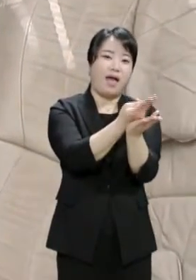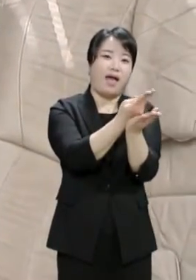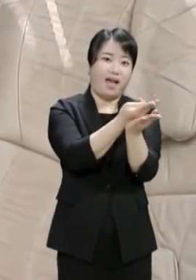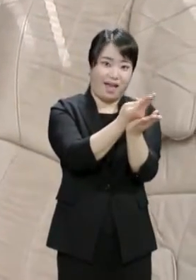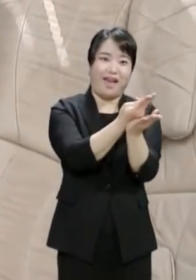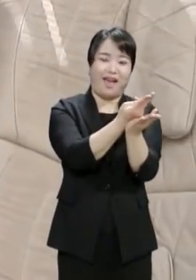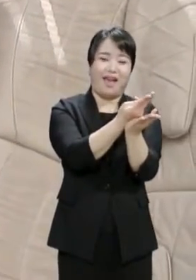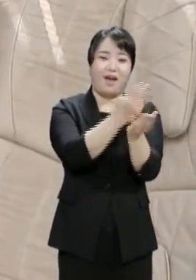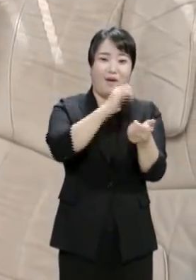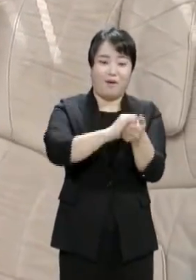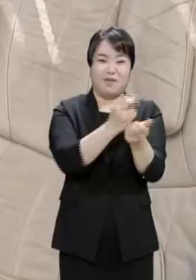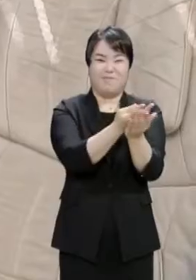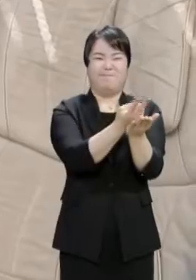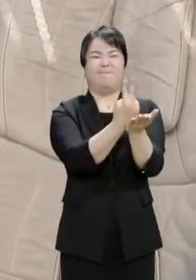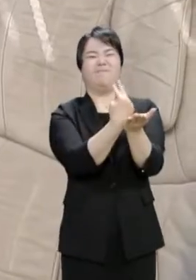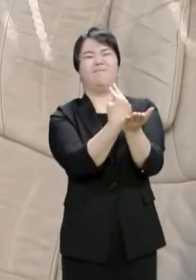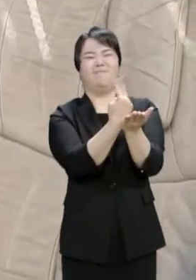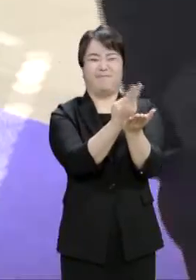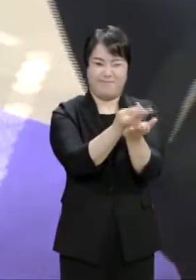셋,